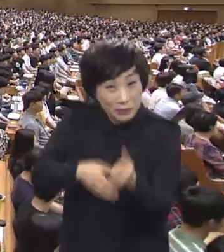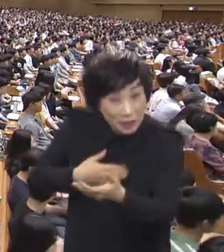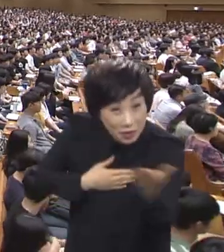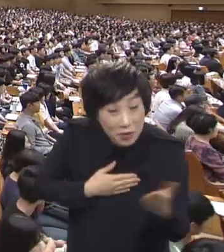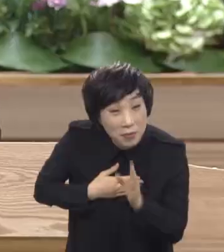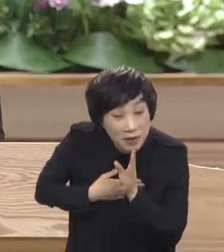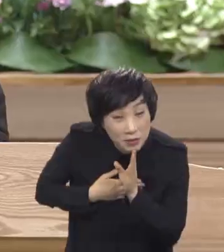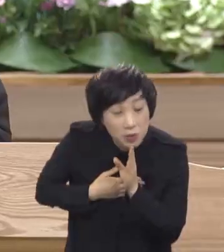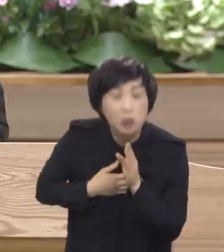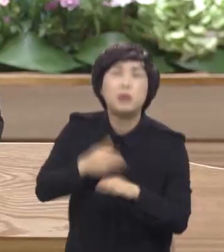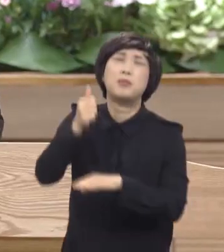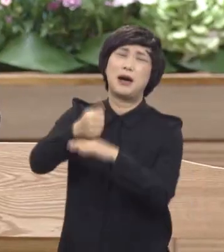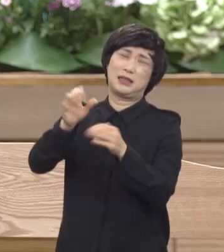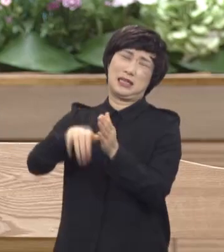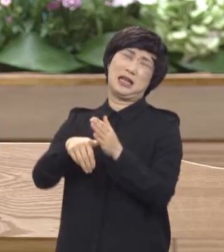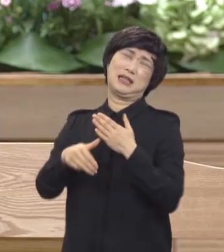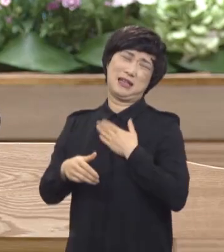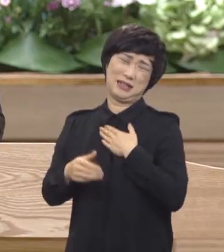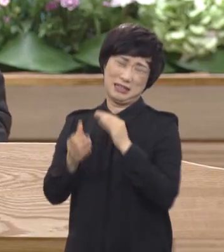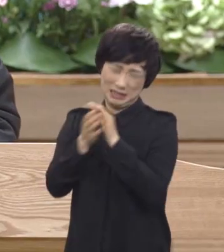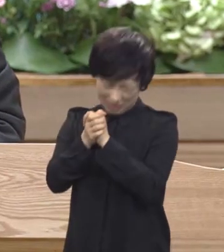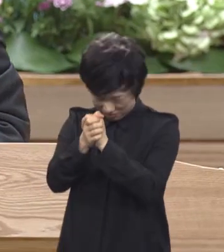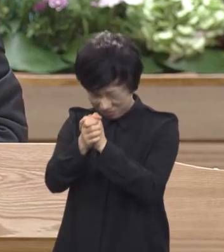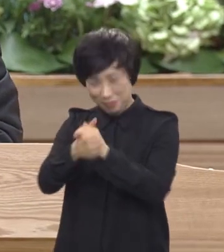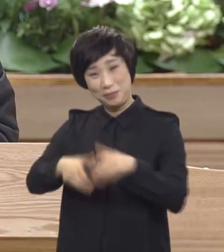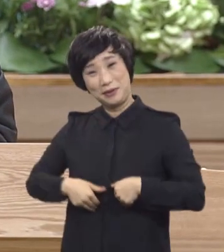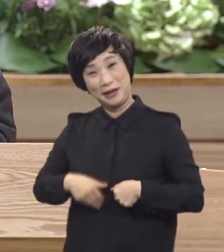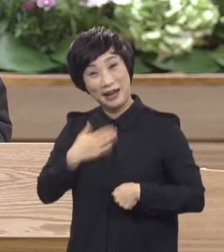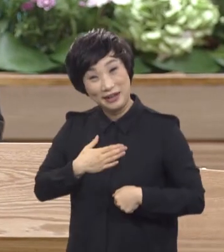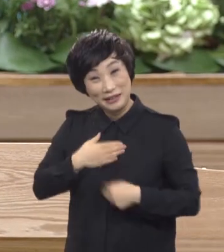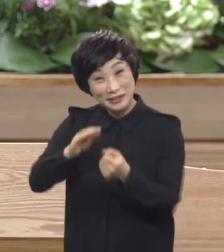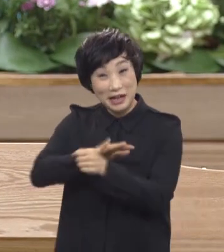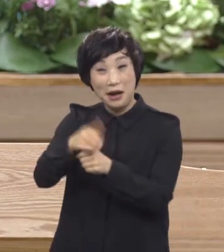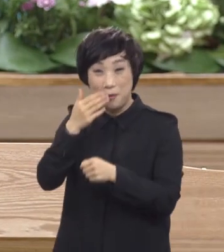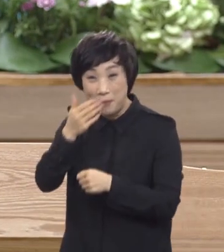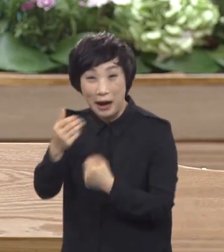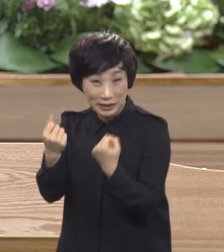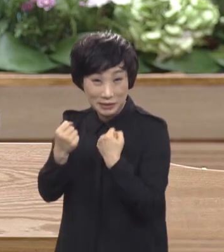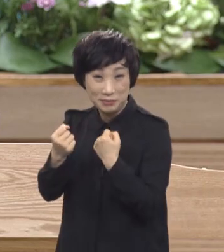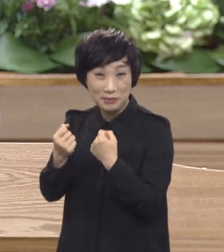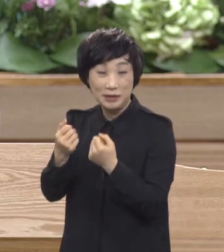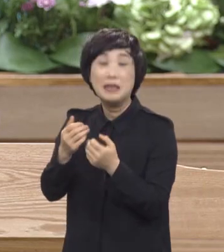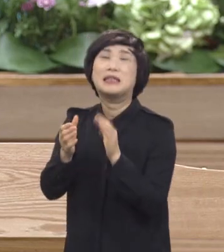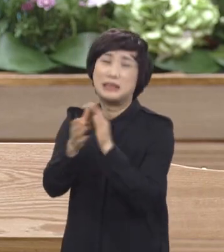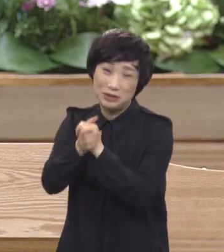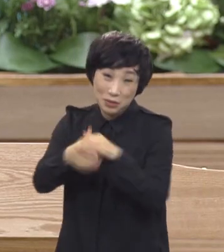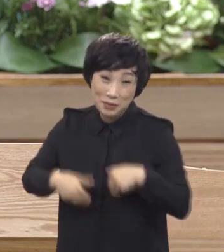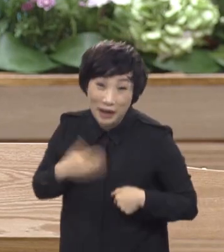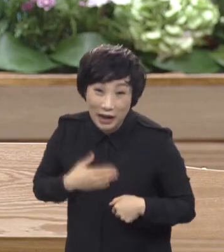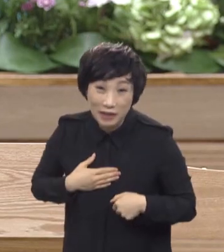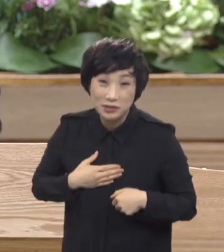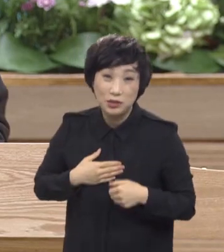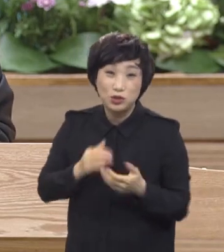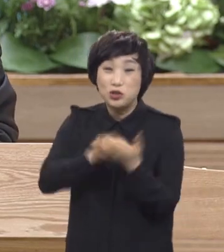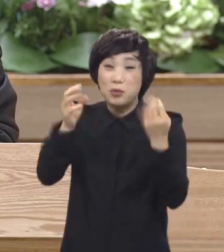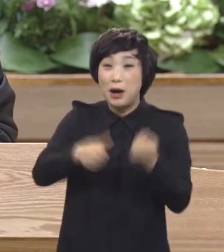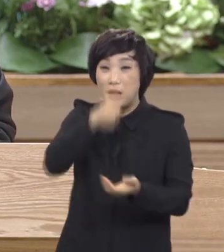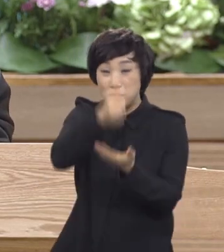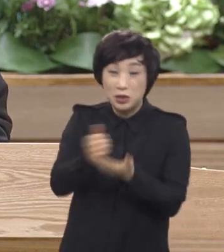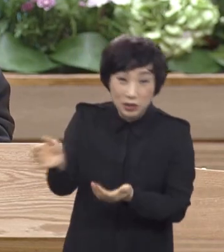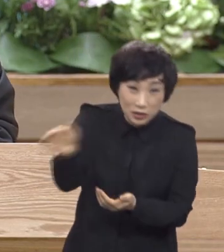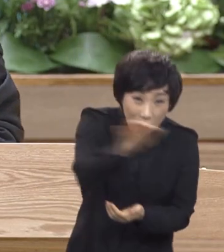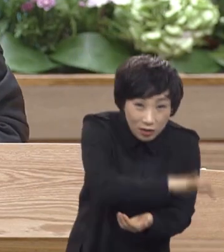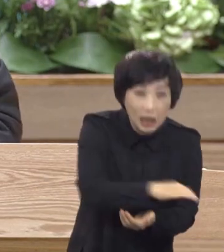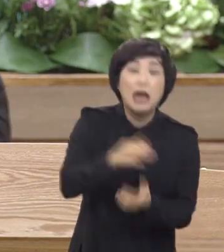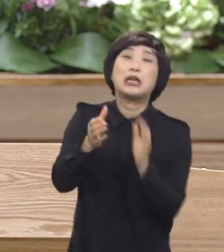마지막에 기도해라 사랑할 수 있도록 기도해라 어떠한 허물을 덮을 수 있도록